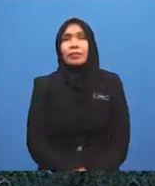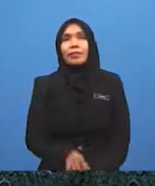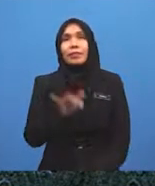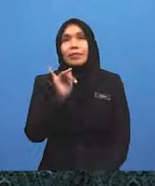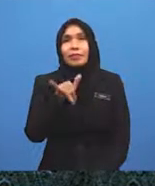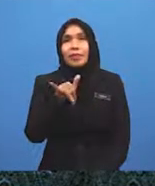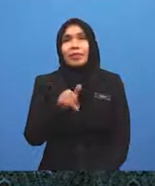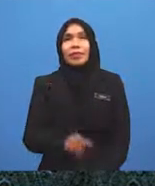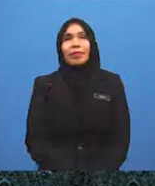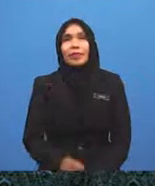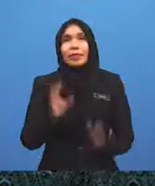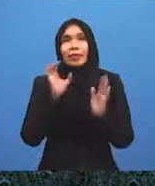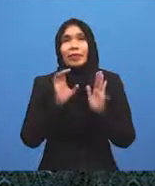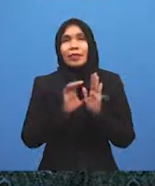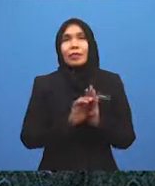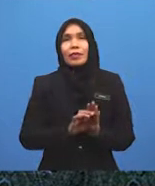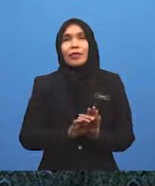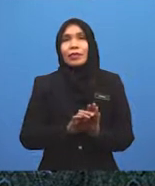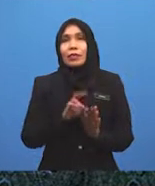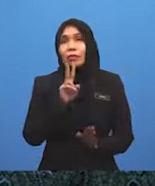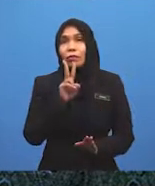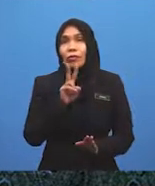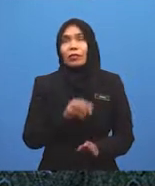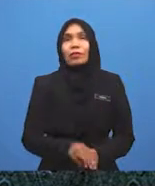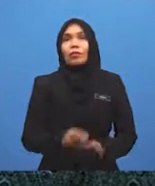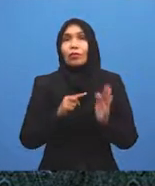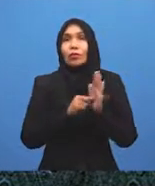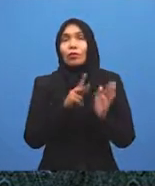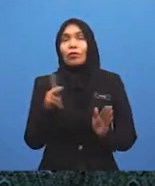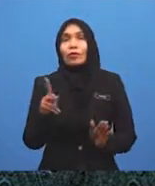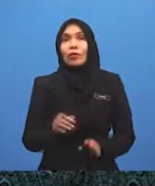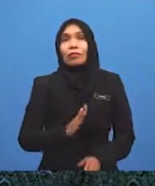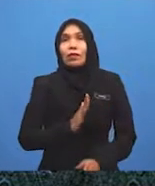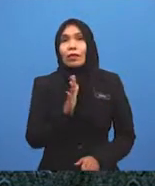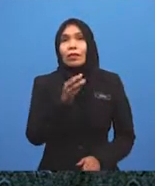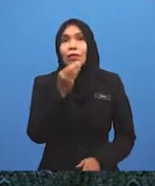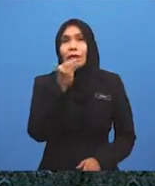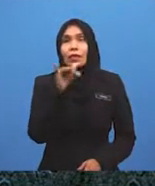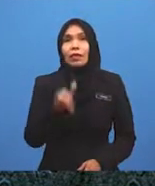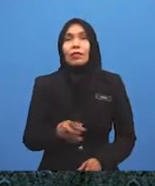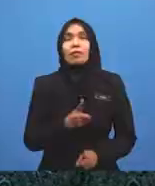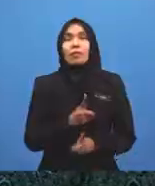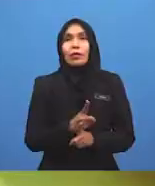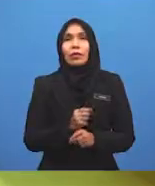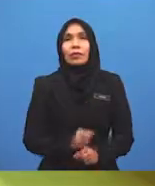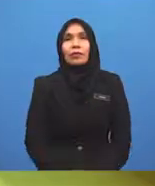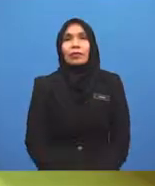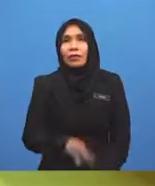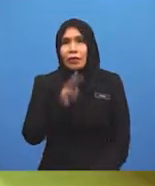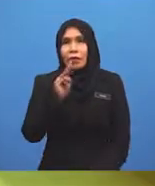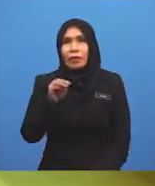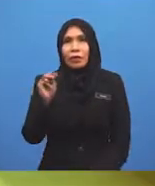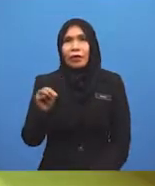Ya, gambar kedua menunjukkan adab makan yang betul.